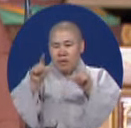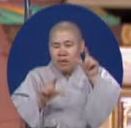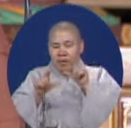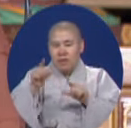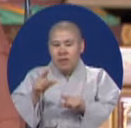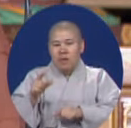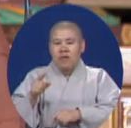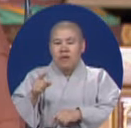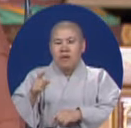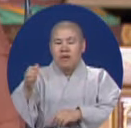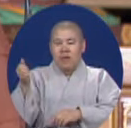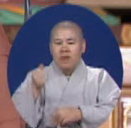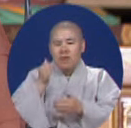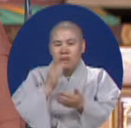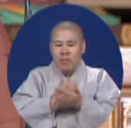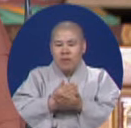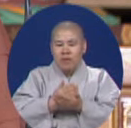섭심내조하라.